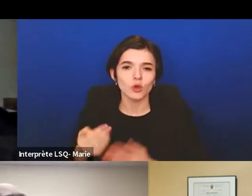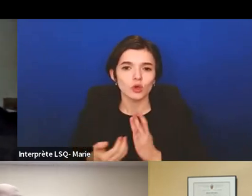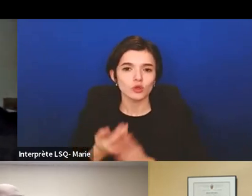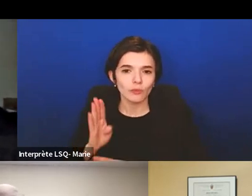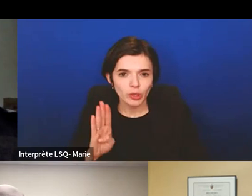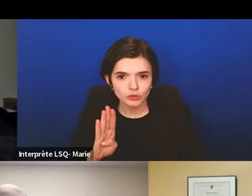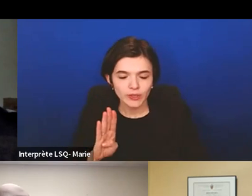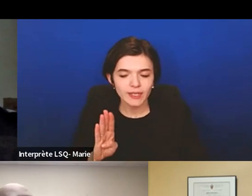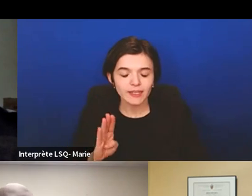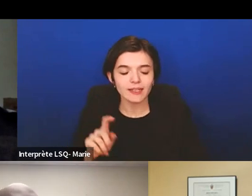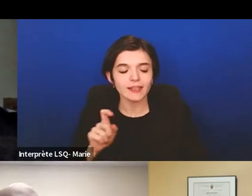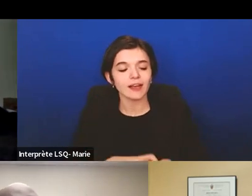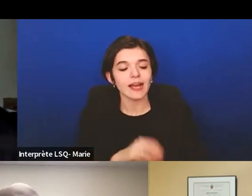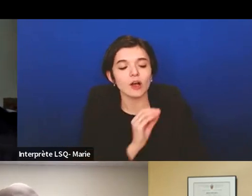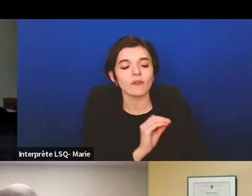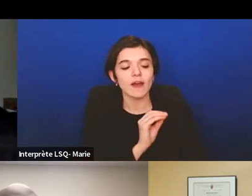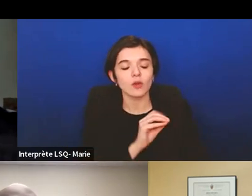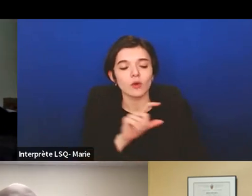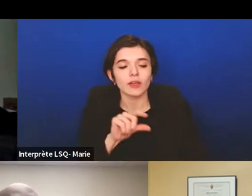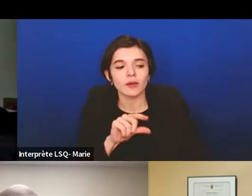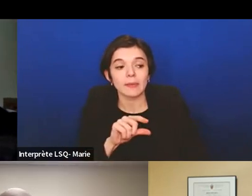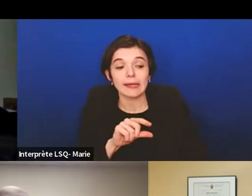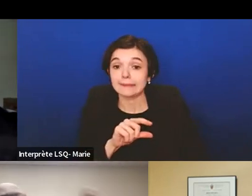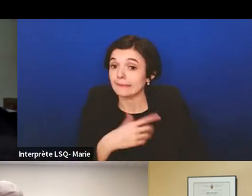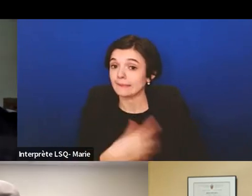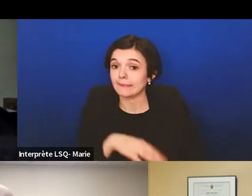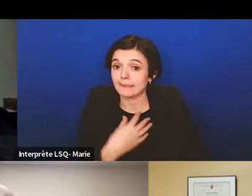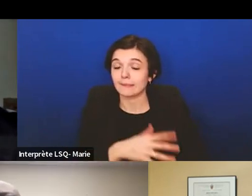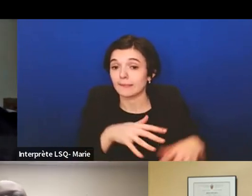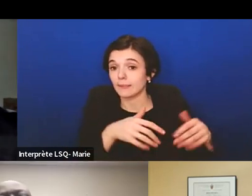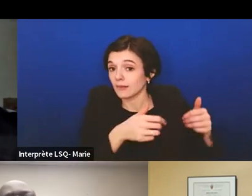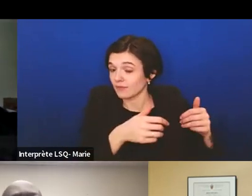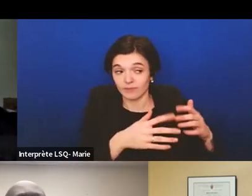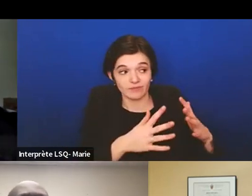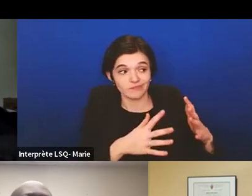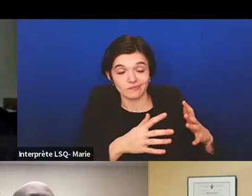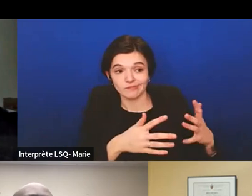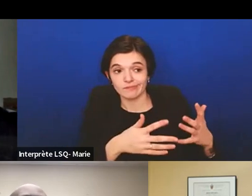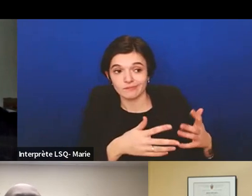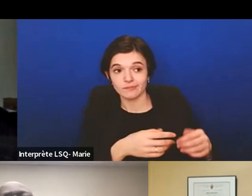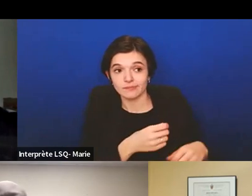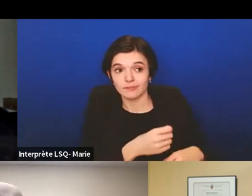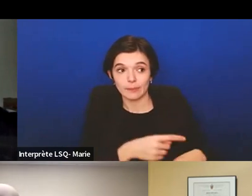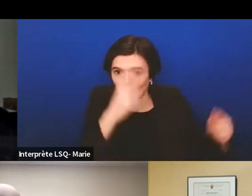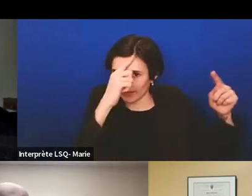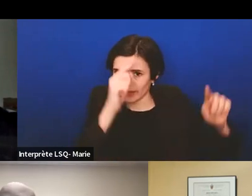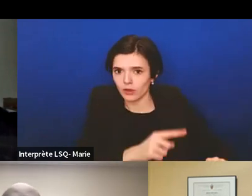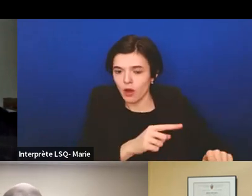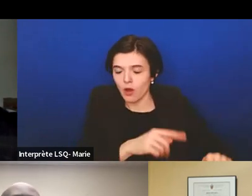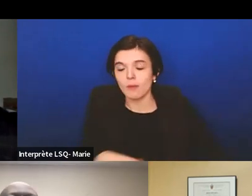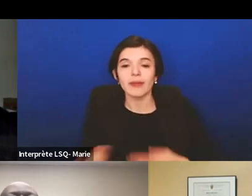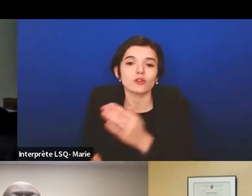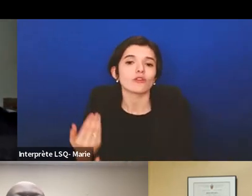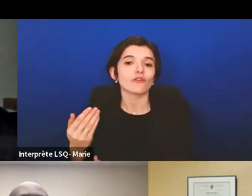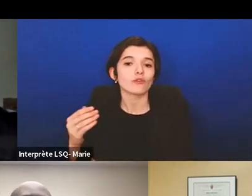qu'est-ce que ces managers, ces gestionnaires ont fait. Et lorsque eux, ils ont la vague, ils ont eu la capacité d'amortir les